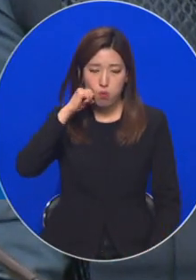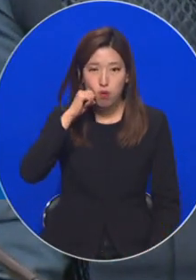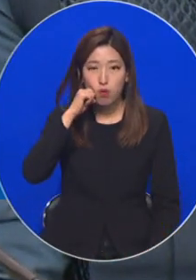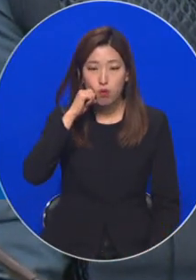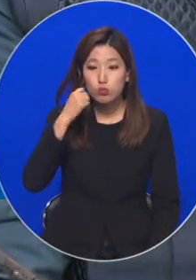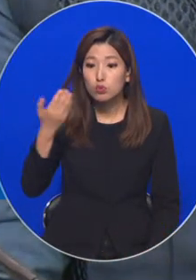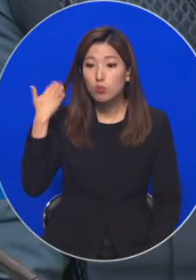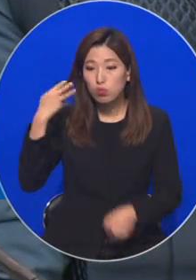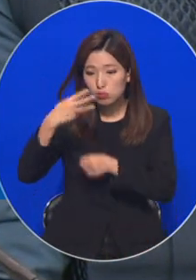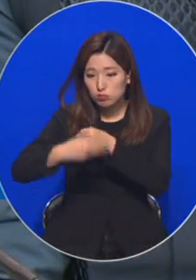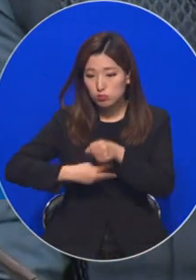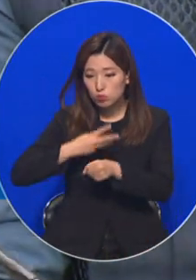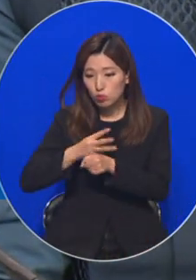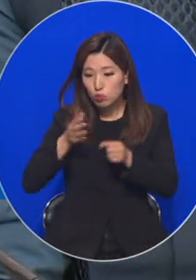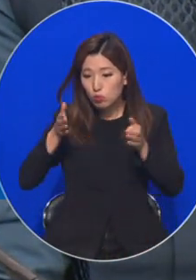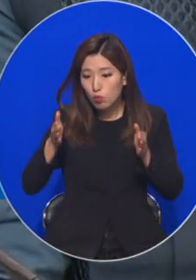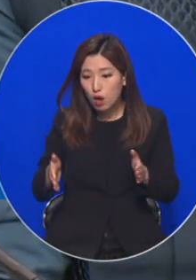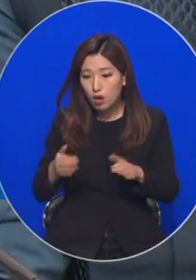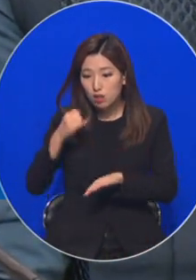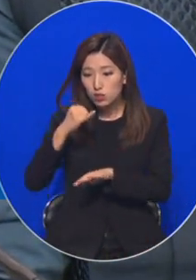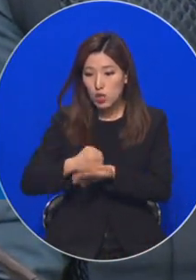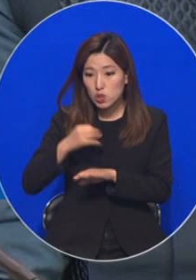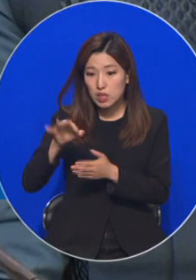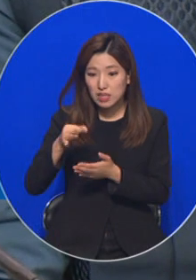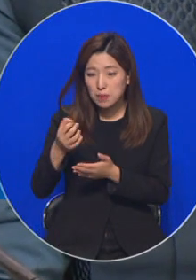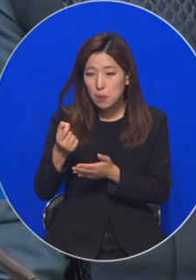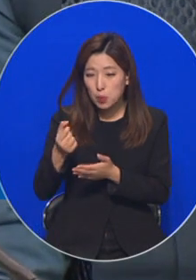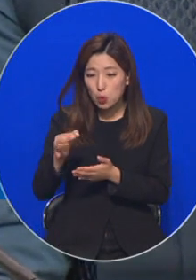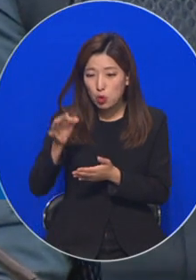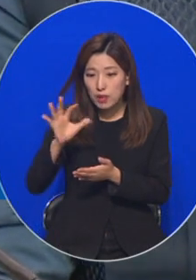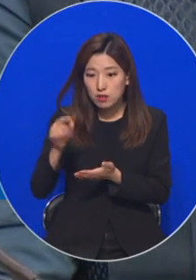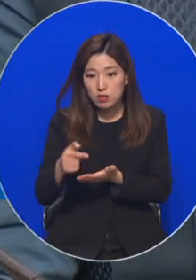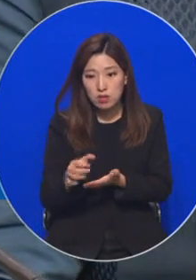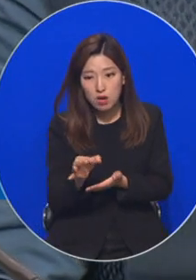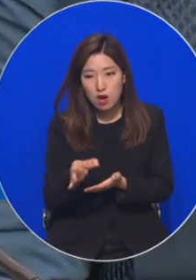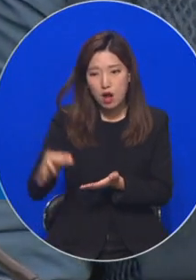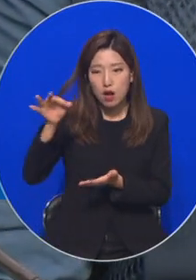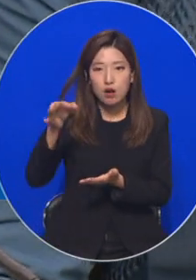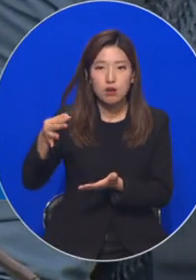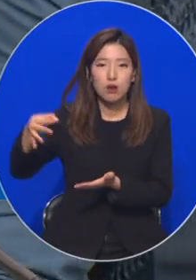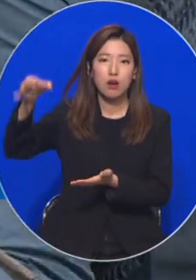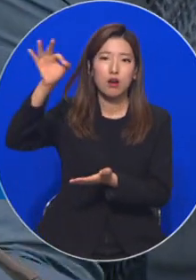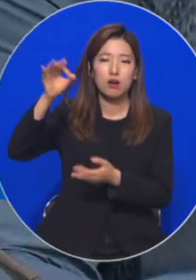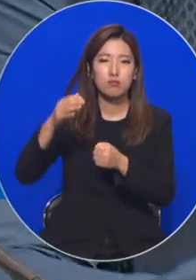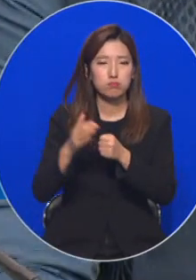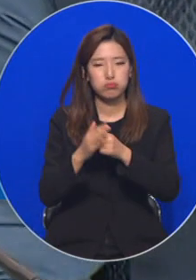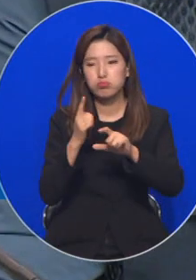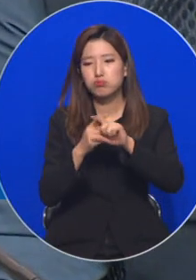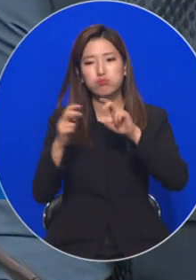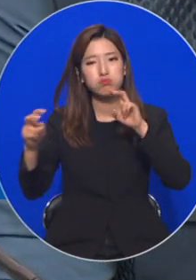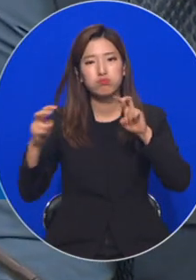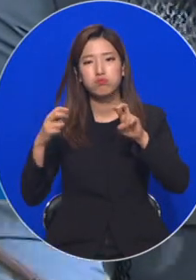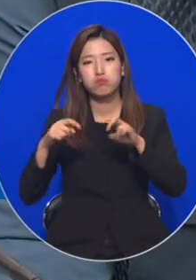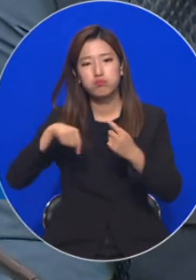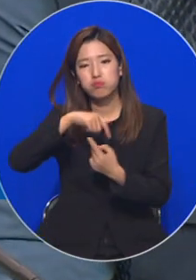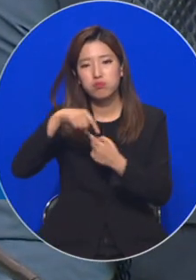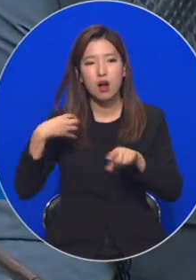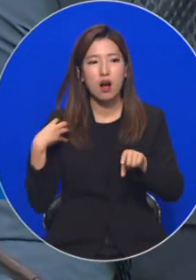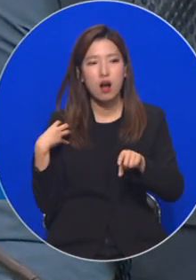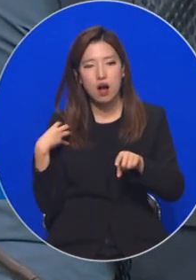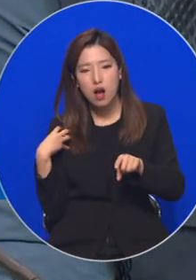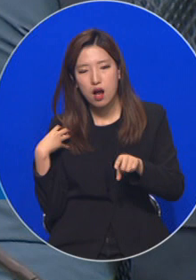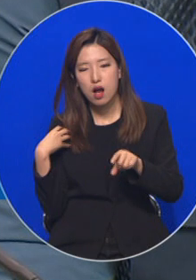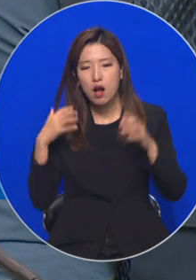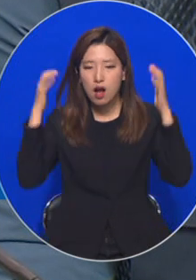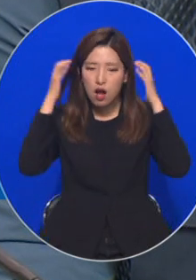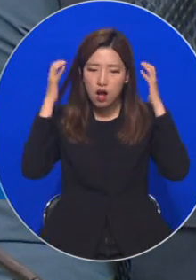3년간 최저임금이 과도하게 인상이 돼서 소상공인들이나 중소영세사업주들이 굉장히 고통을